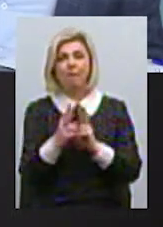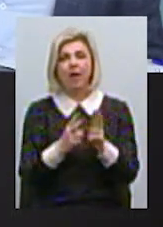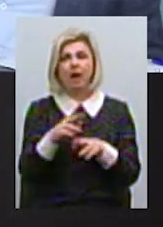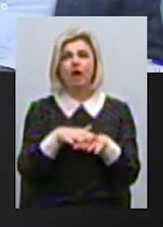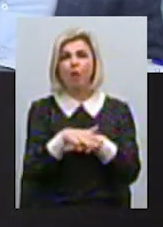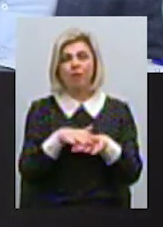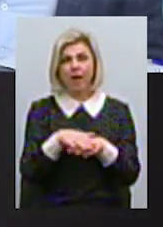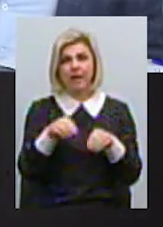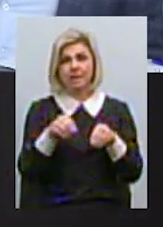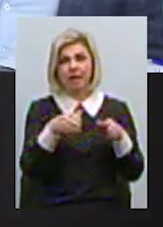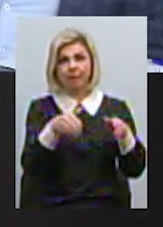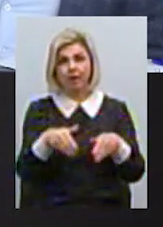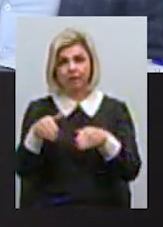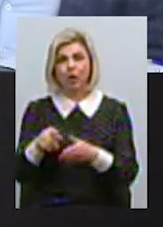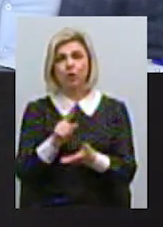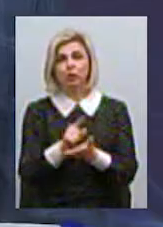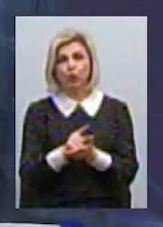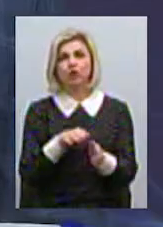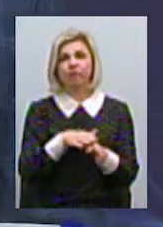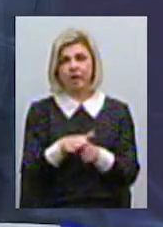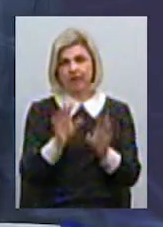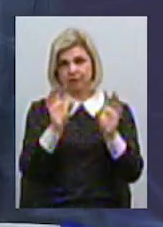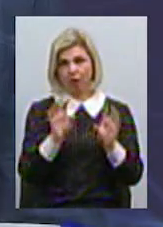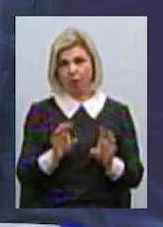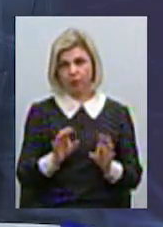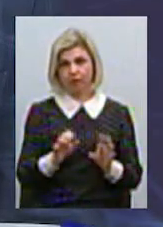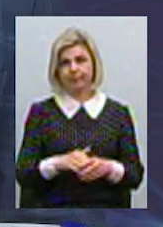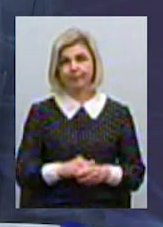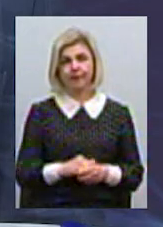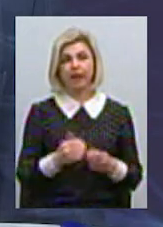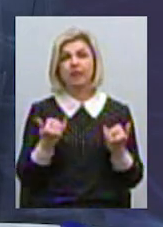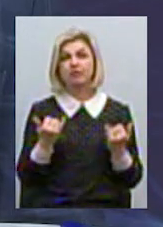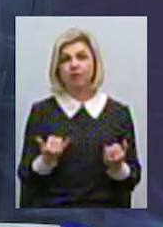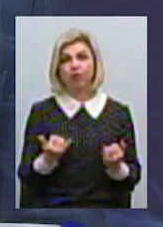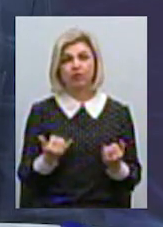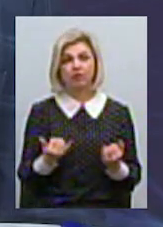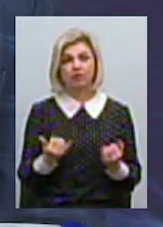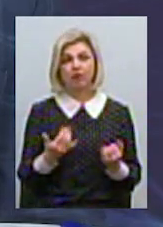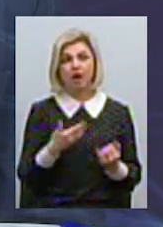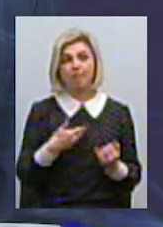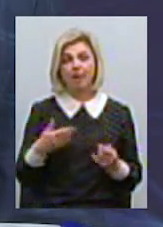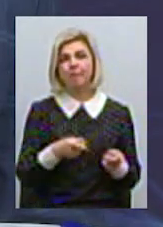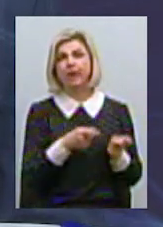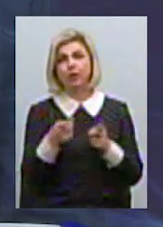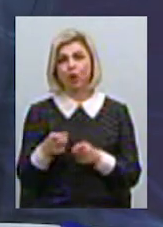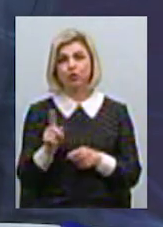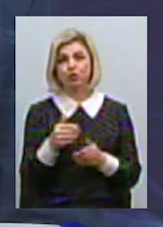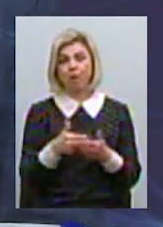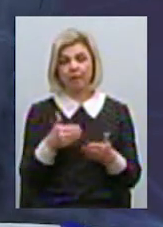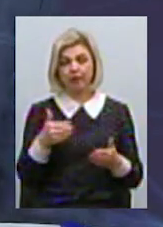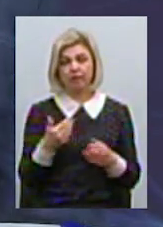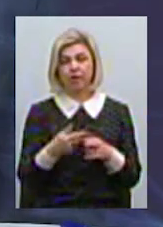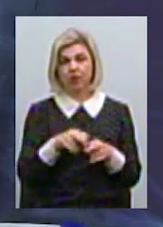меж земельних ділянок має відбуватися в законний спосіб. Сьогодні ми переходимо, що напередодні